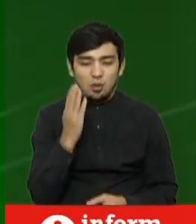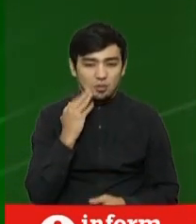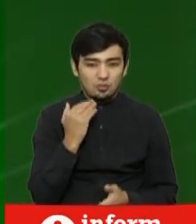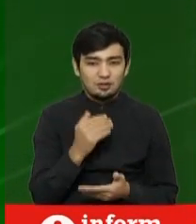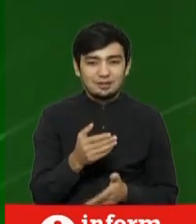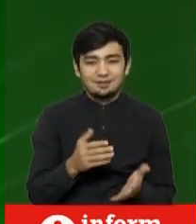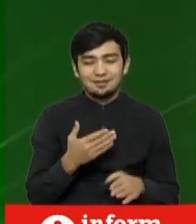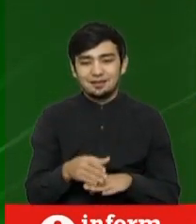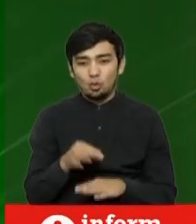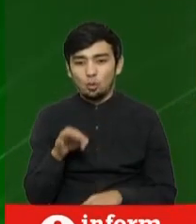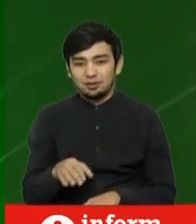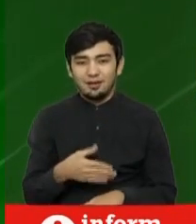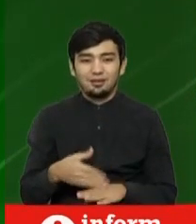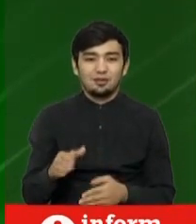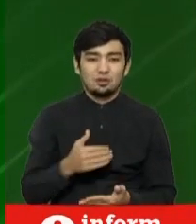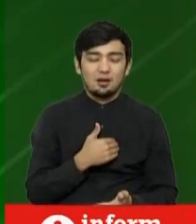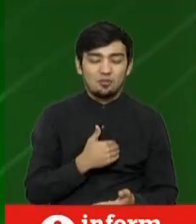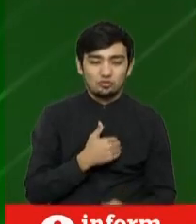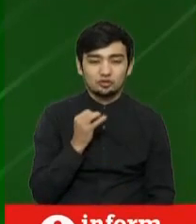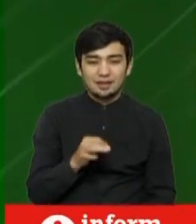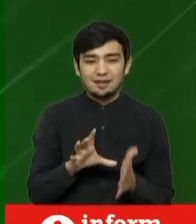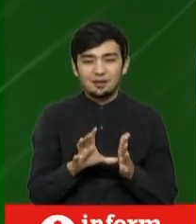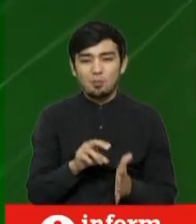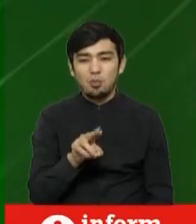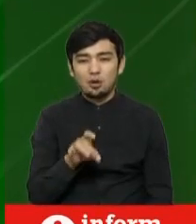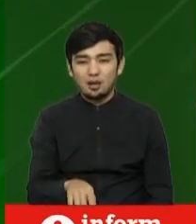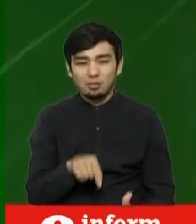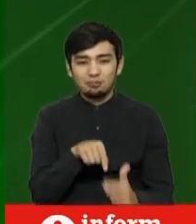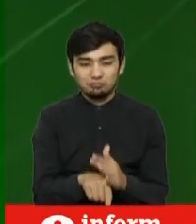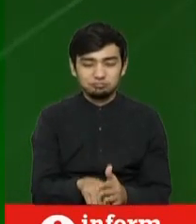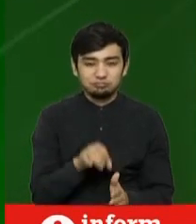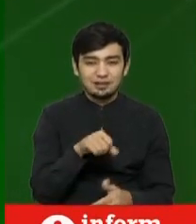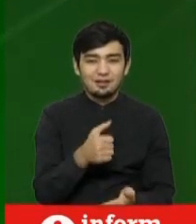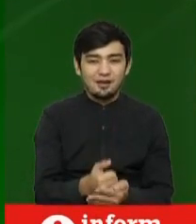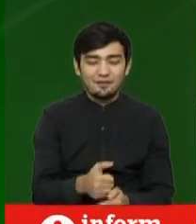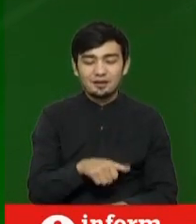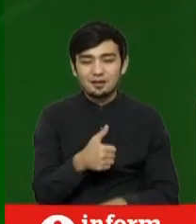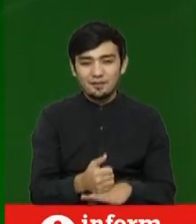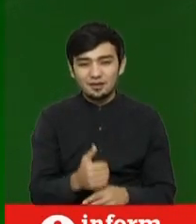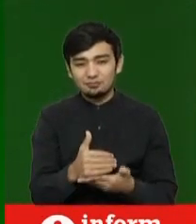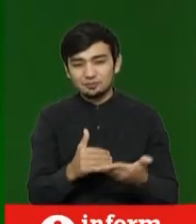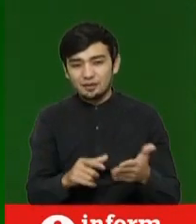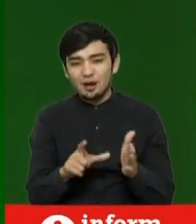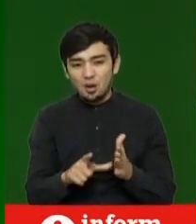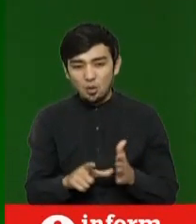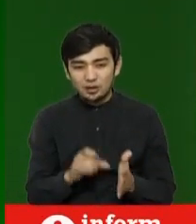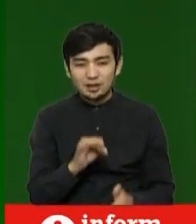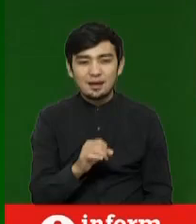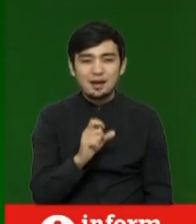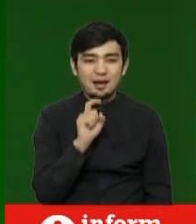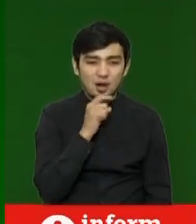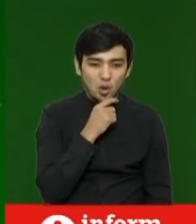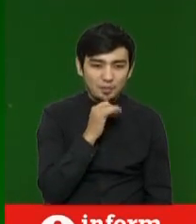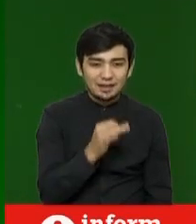несиеден бас тартуға ниеттенсеңіз, алдымен электронды үкімет порталына кіріп, басты беттегі кеден және салықтар, сосын экономика